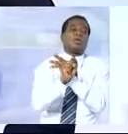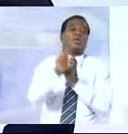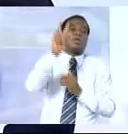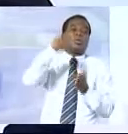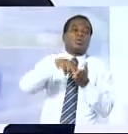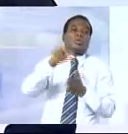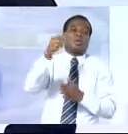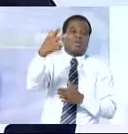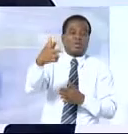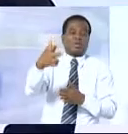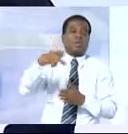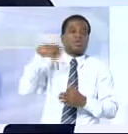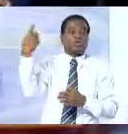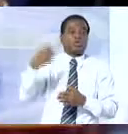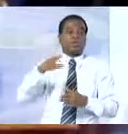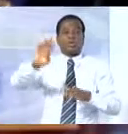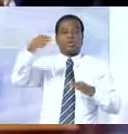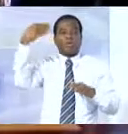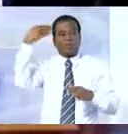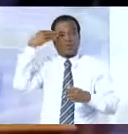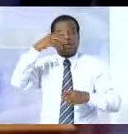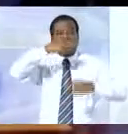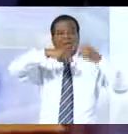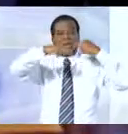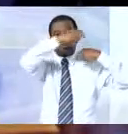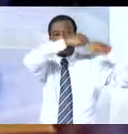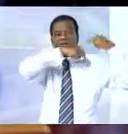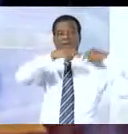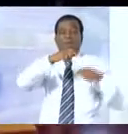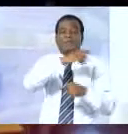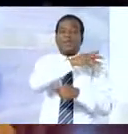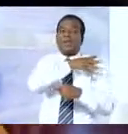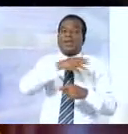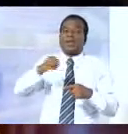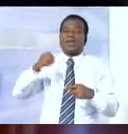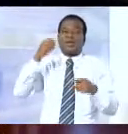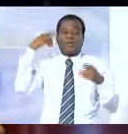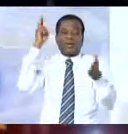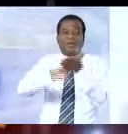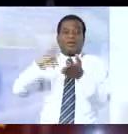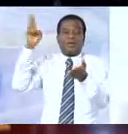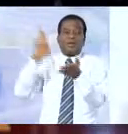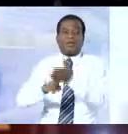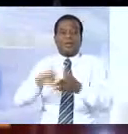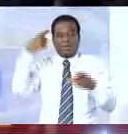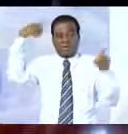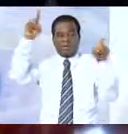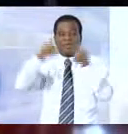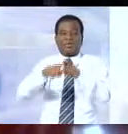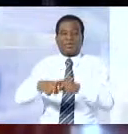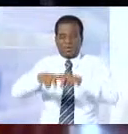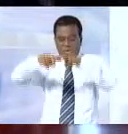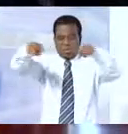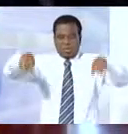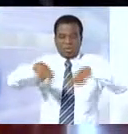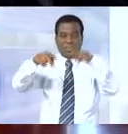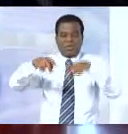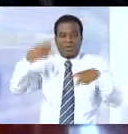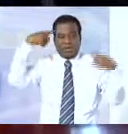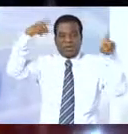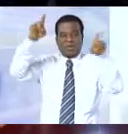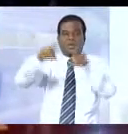des transports, le ministre des Transports Gaoussou Touré et Vincent Bolloré ont procédé à la signature de l'accord de révision de la